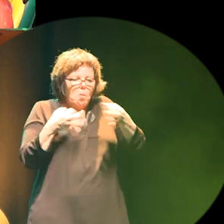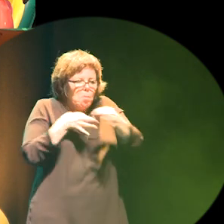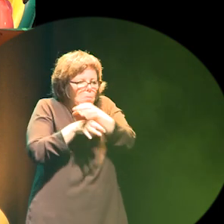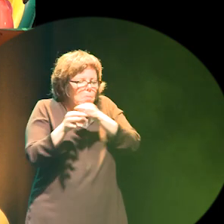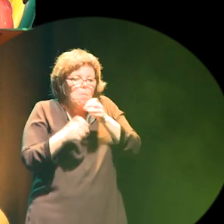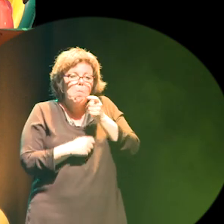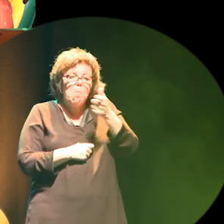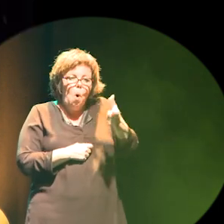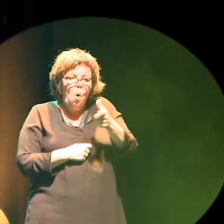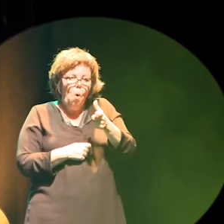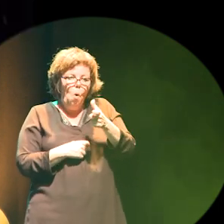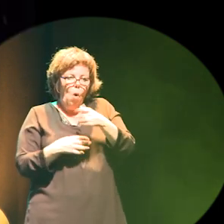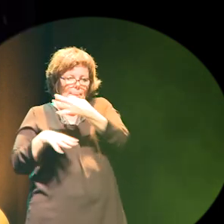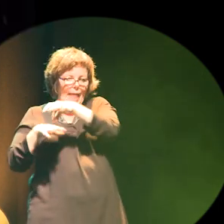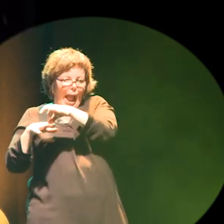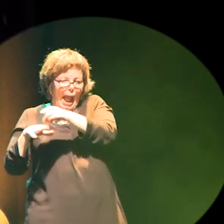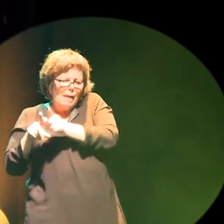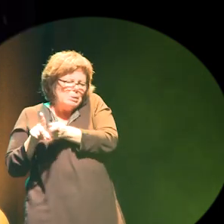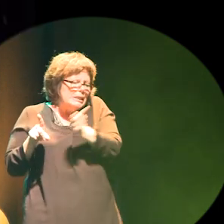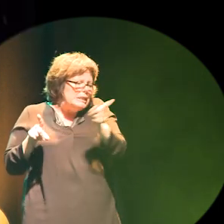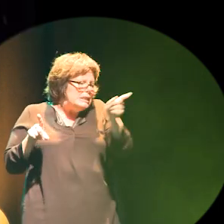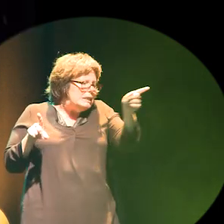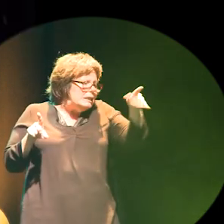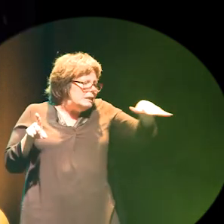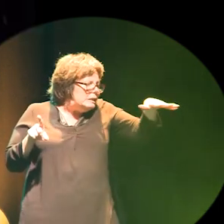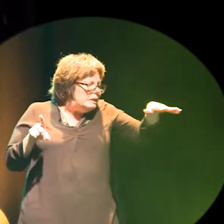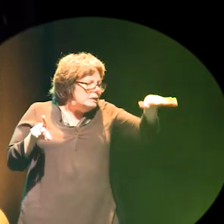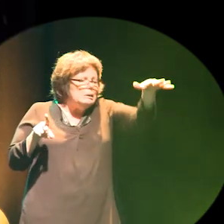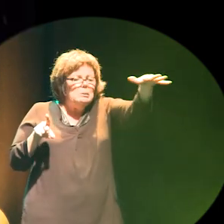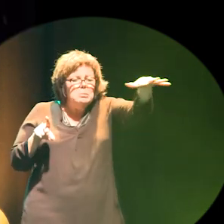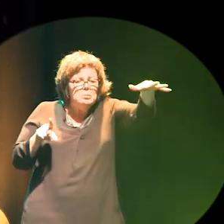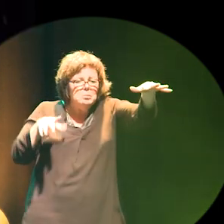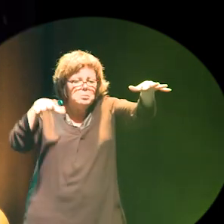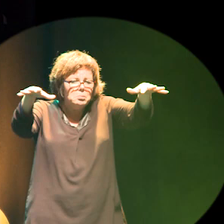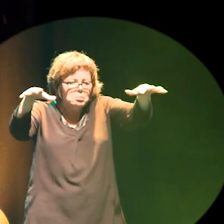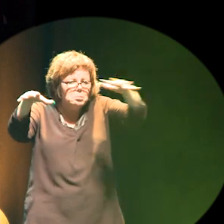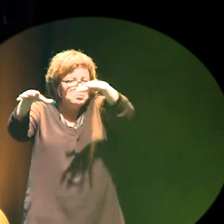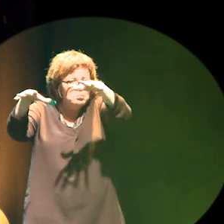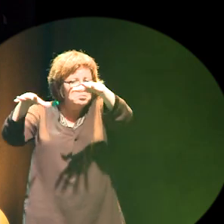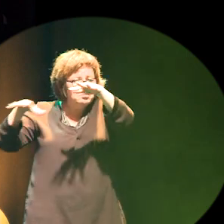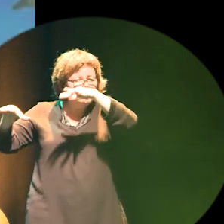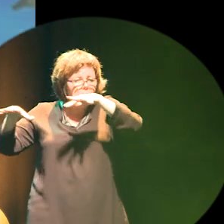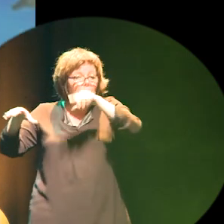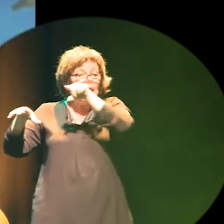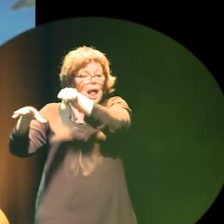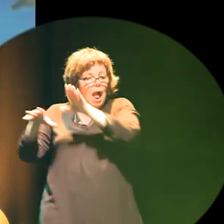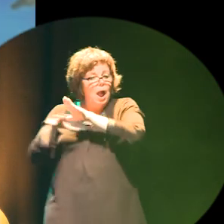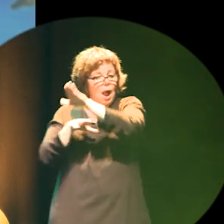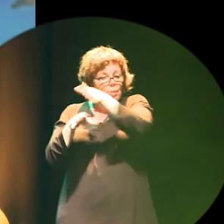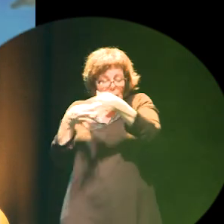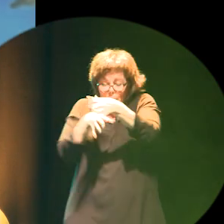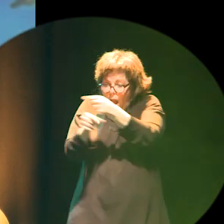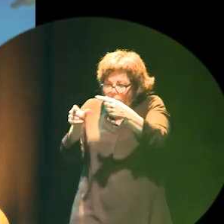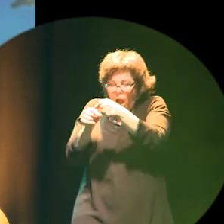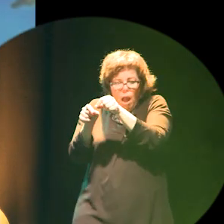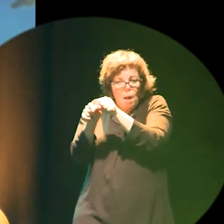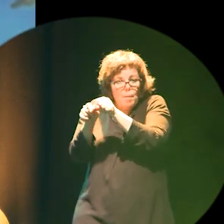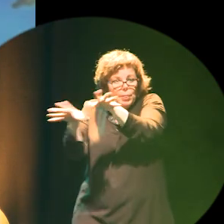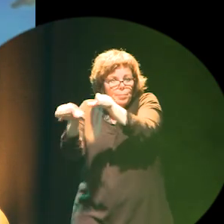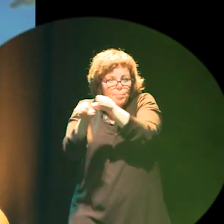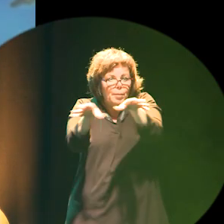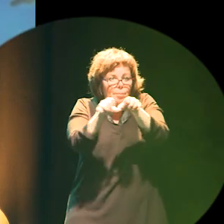côtes. Dominée par les plus petites cellules du phytoplancton qui se multiplient très rapidement, elles n'ont pas le temps de